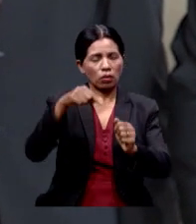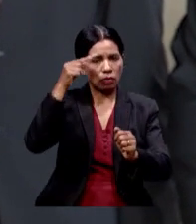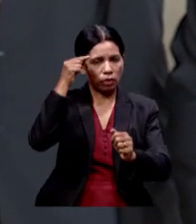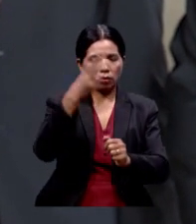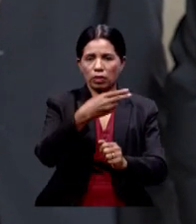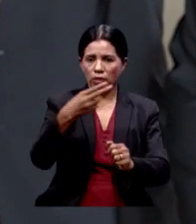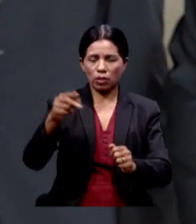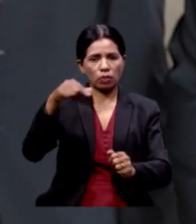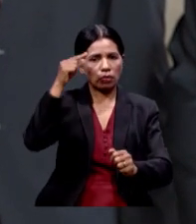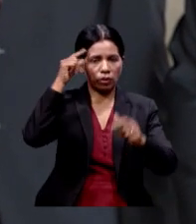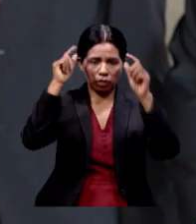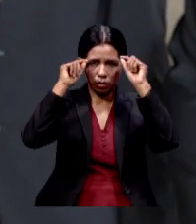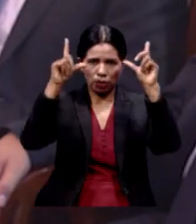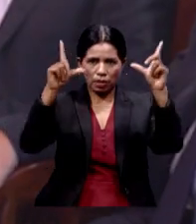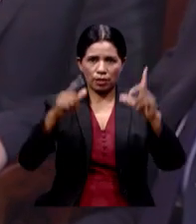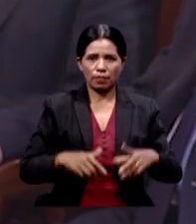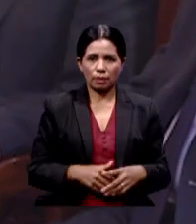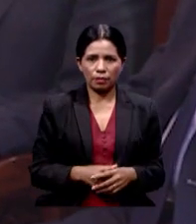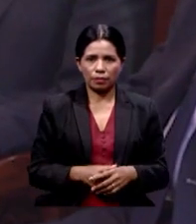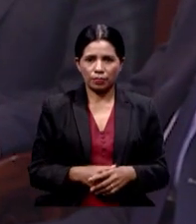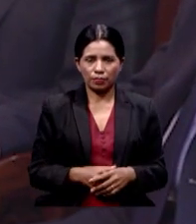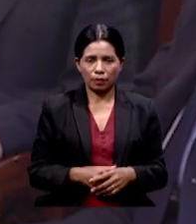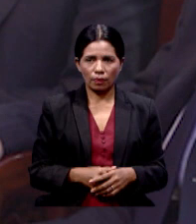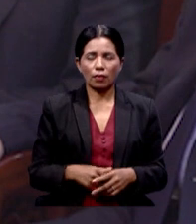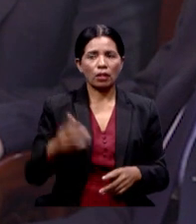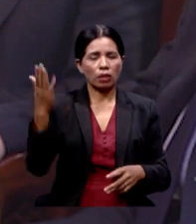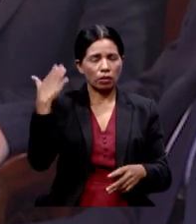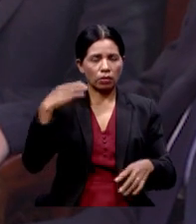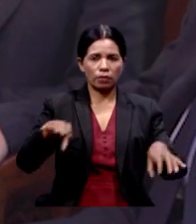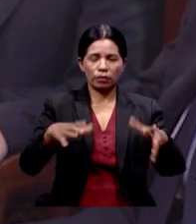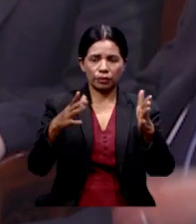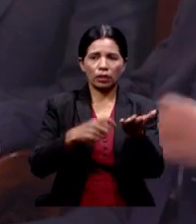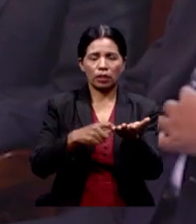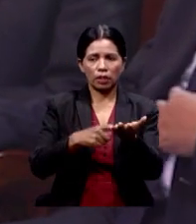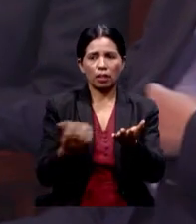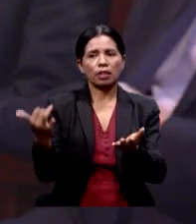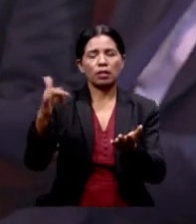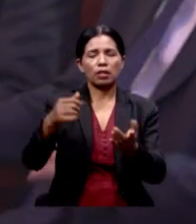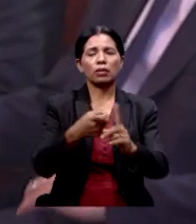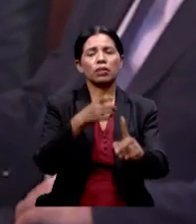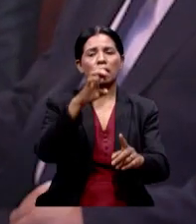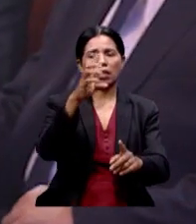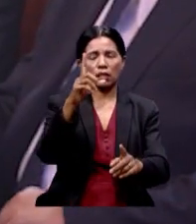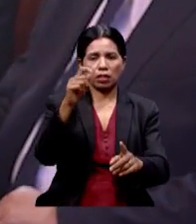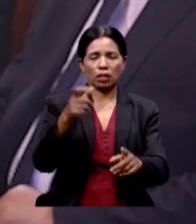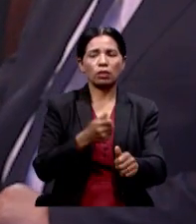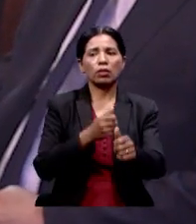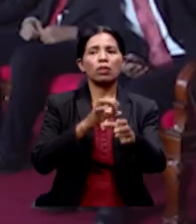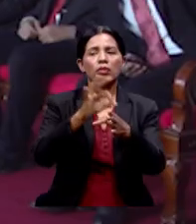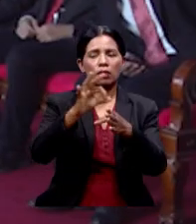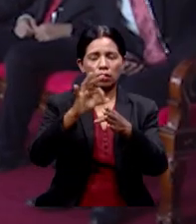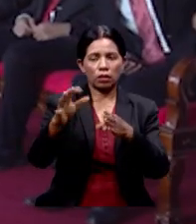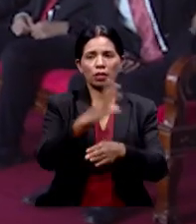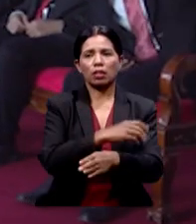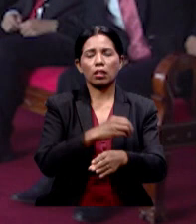Indonesia dengan Government of Timor Leste. Antes ne funcionari teknika sira husi edeteli tuir ona formasaun ia